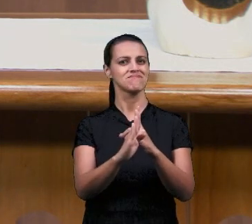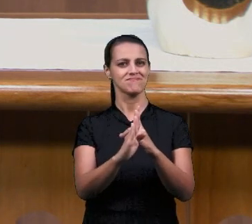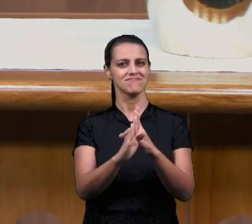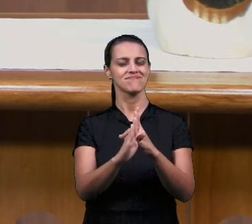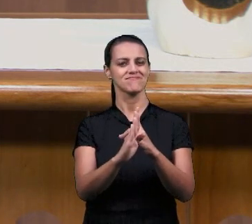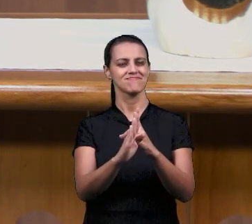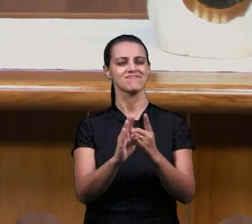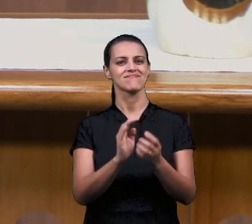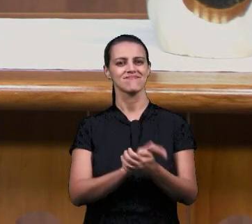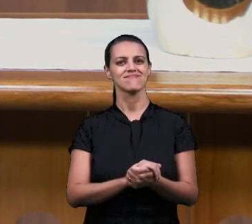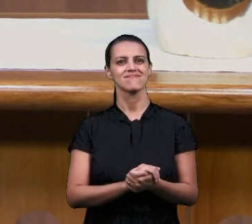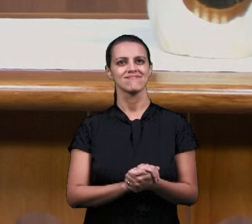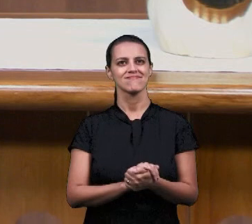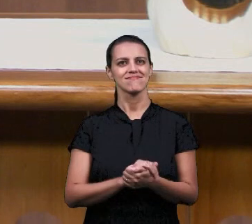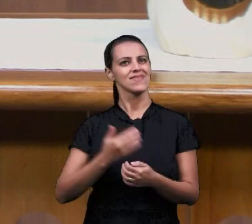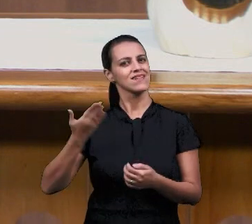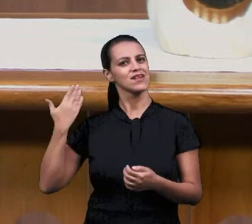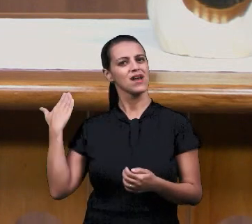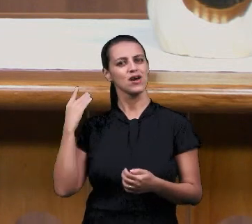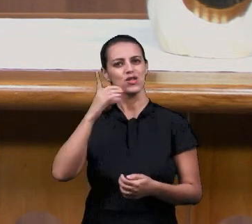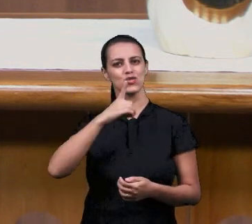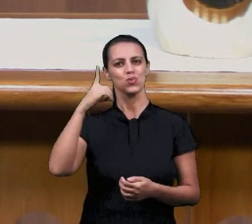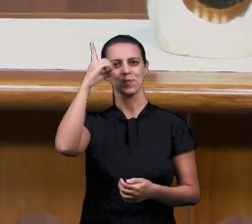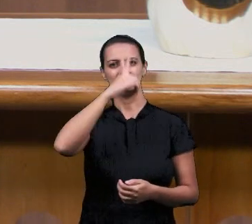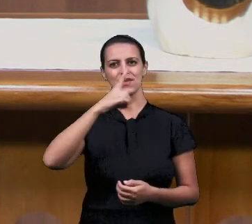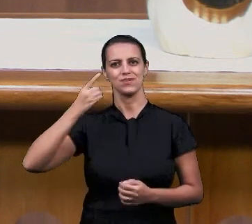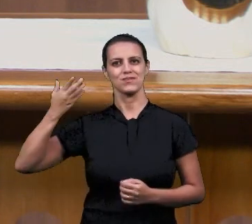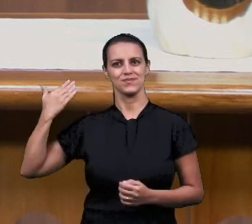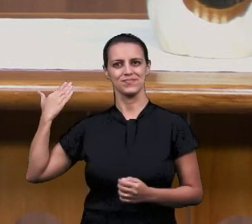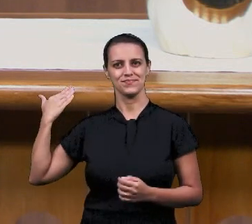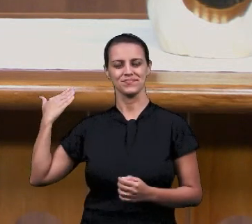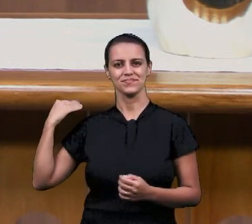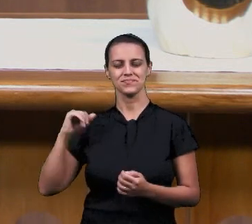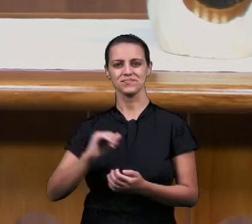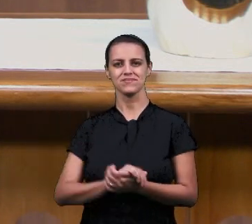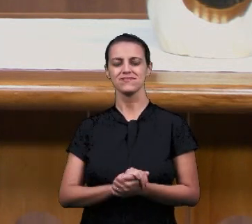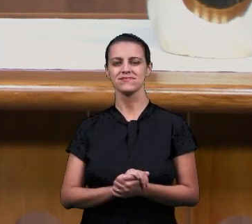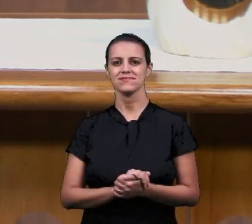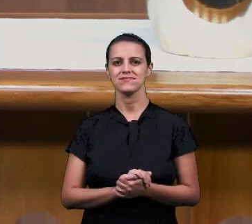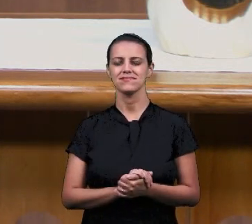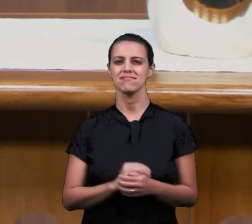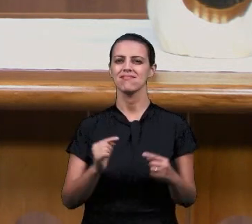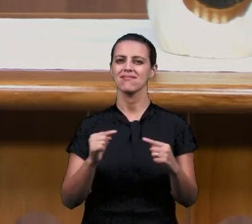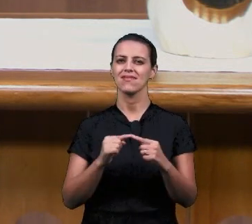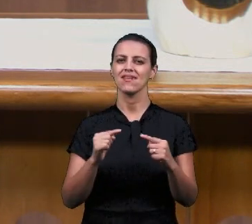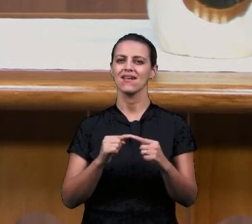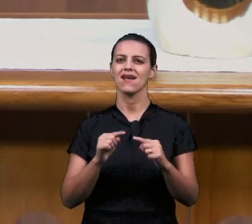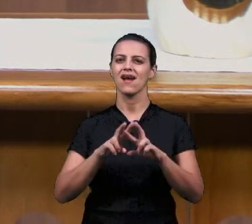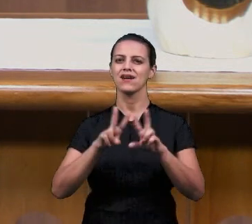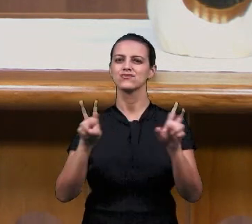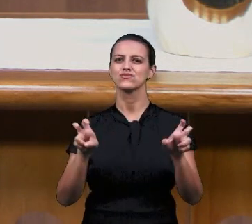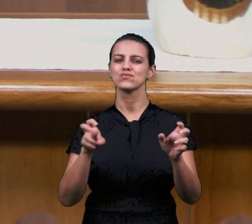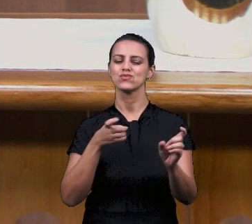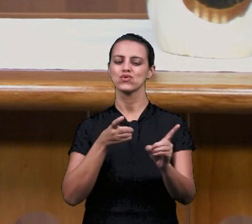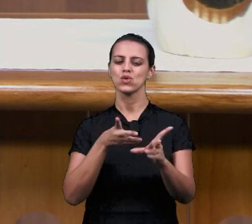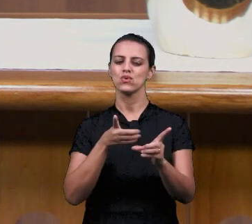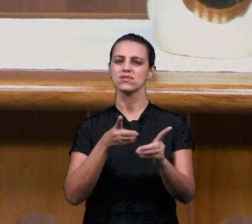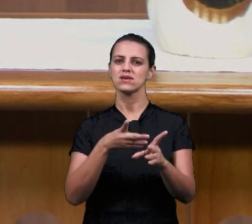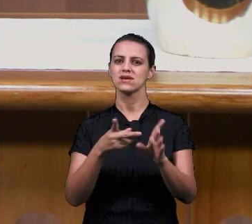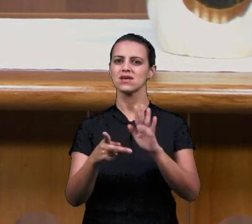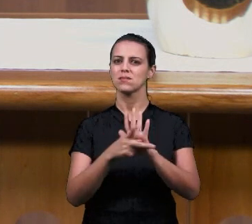dernier week-end, le dernier école biblique dominicale par rapport au sujet de la doctrine de l'Église apostolique